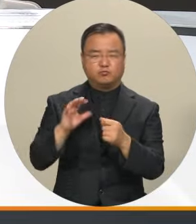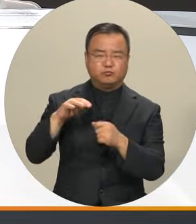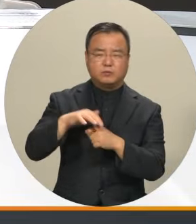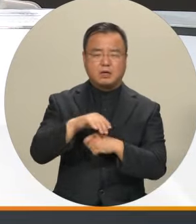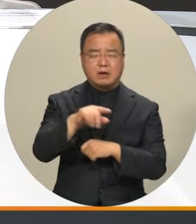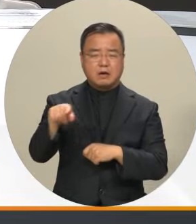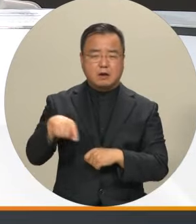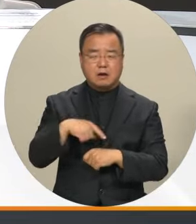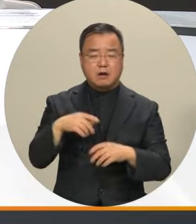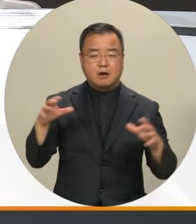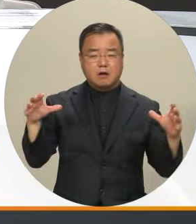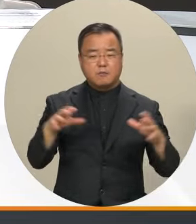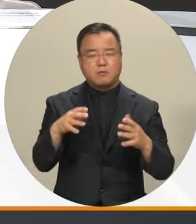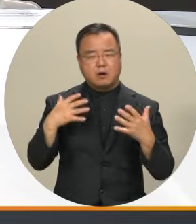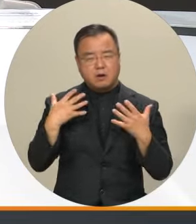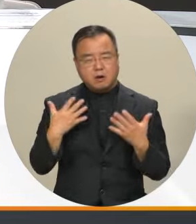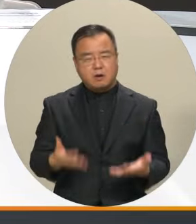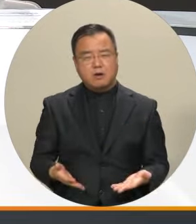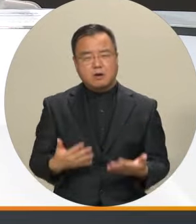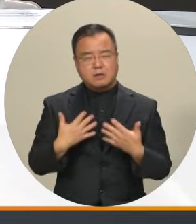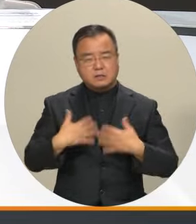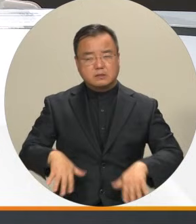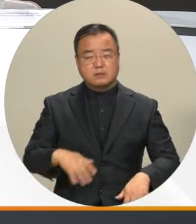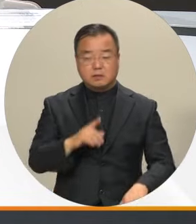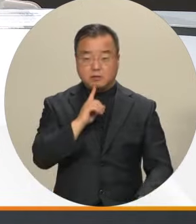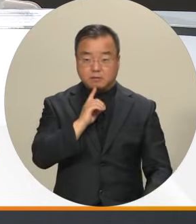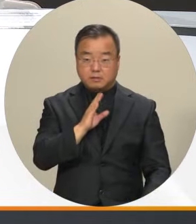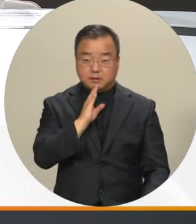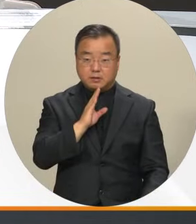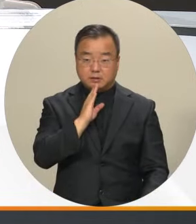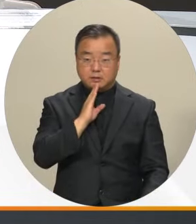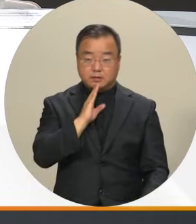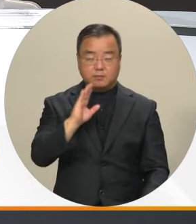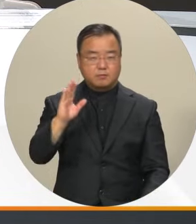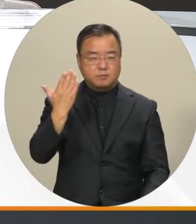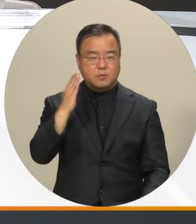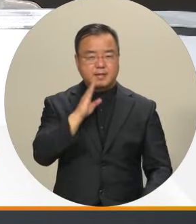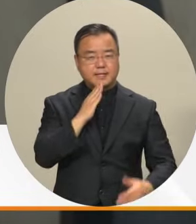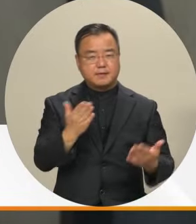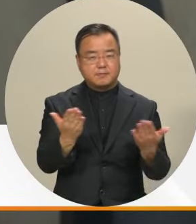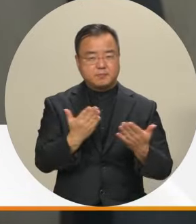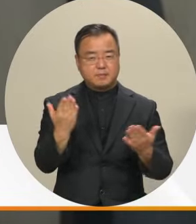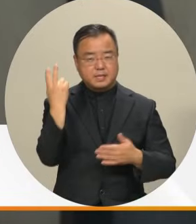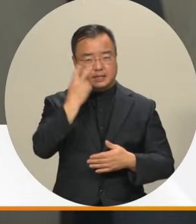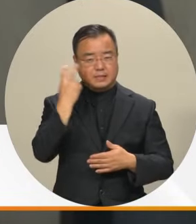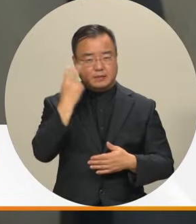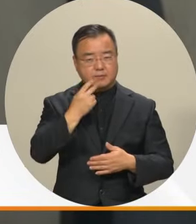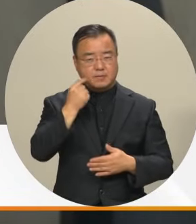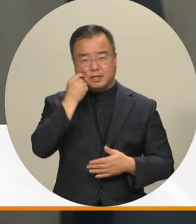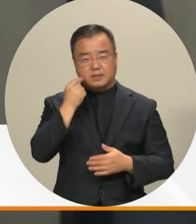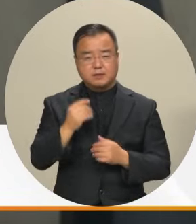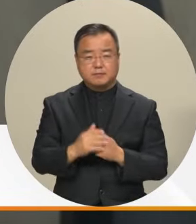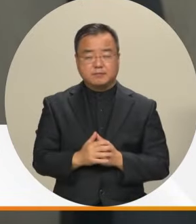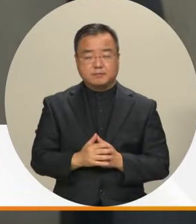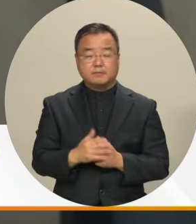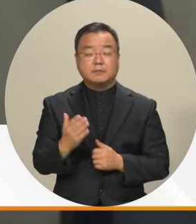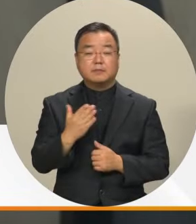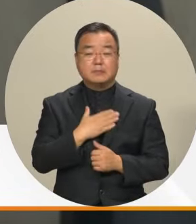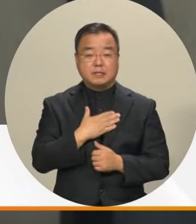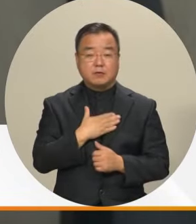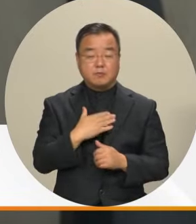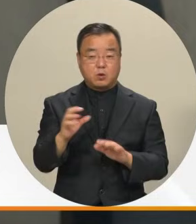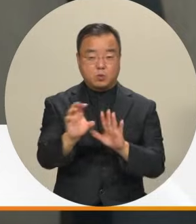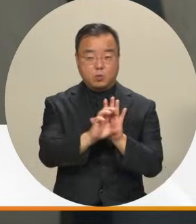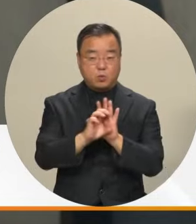무기력 증상에 영향을 미쳤다고 볼 수 있을까네 그 요즘 팩트체크란 말 유행인데요 제가 정말 그 코로나